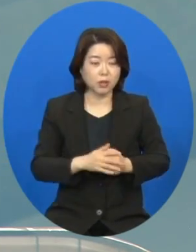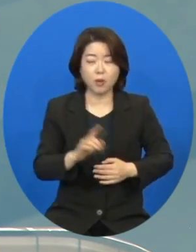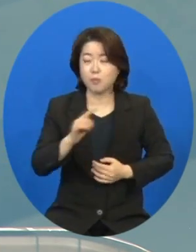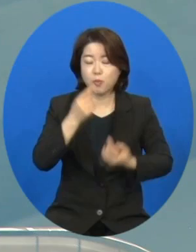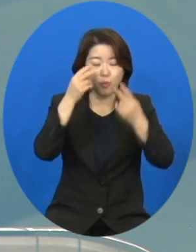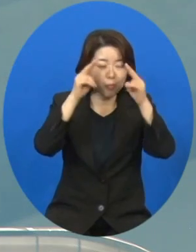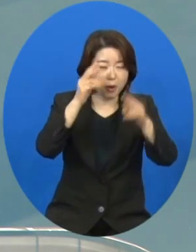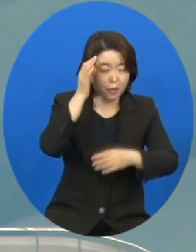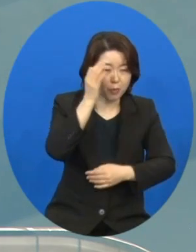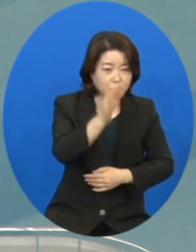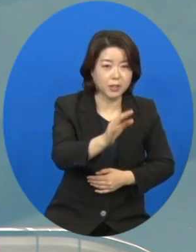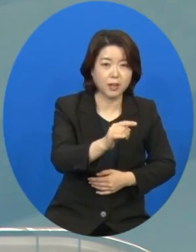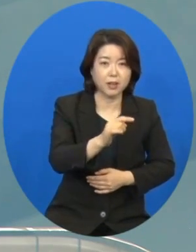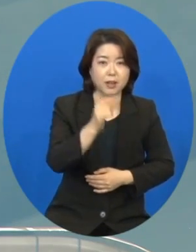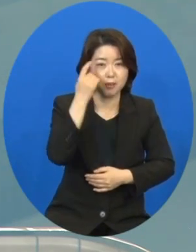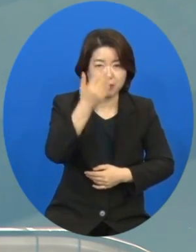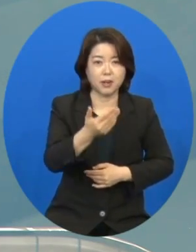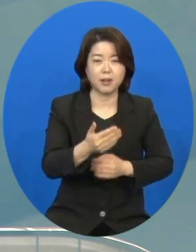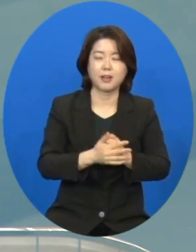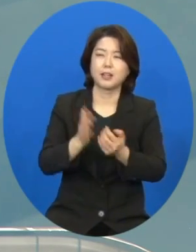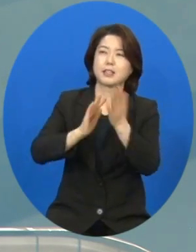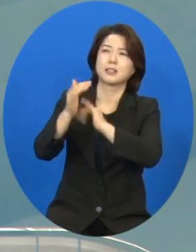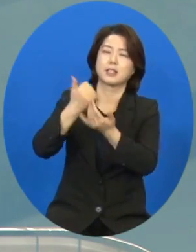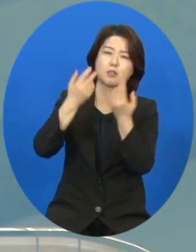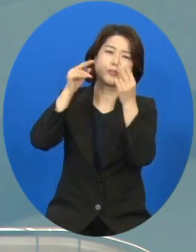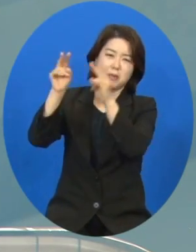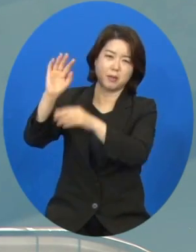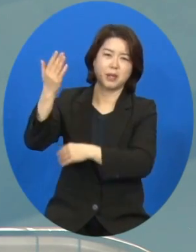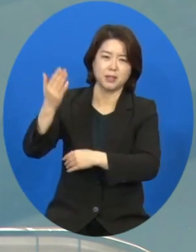돼요? 예수님인 거예요.